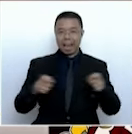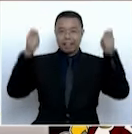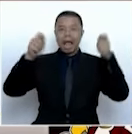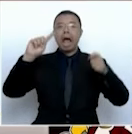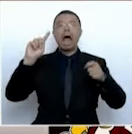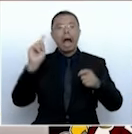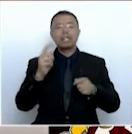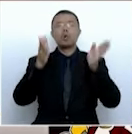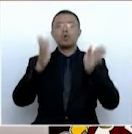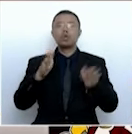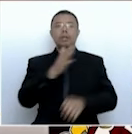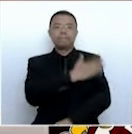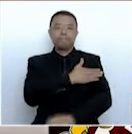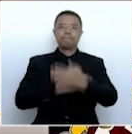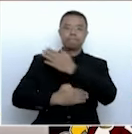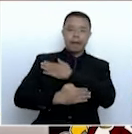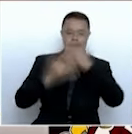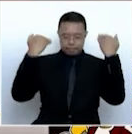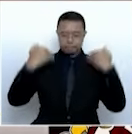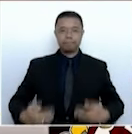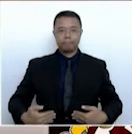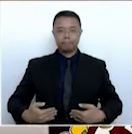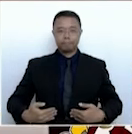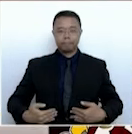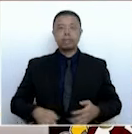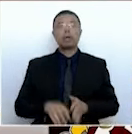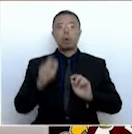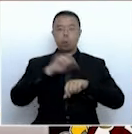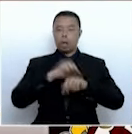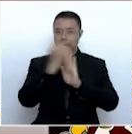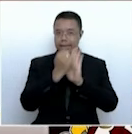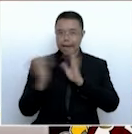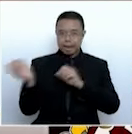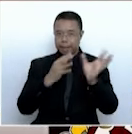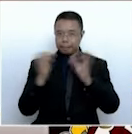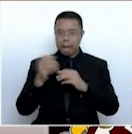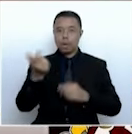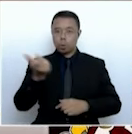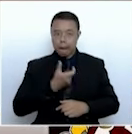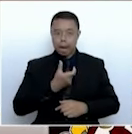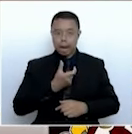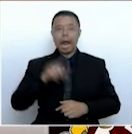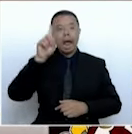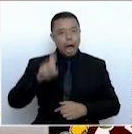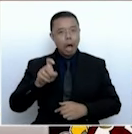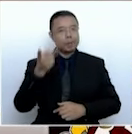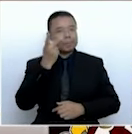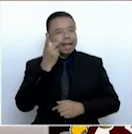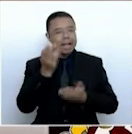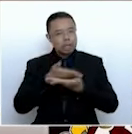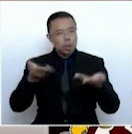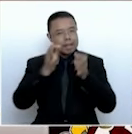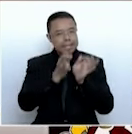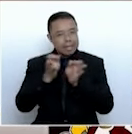kecuali atribut yang melekat di badan. Selama acara debat berlangsung, tamu undangan wajib menjaga